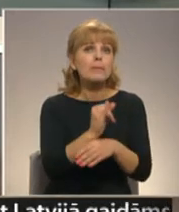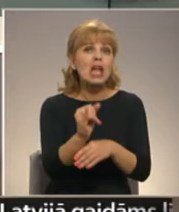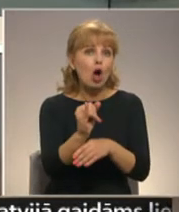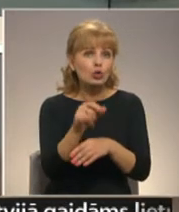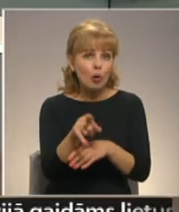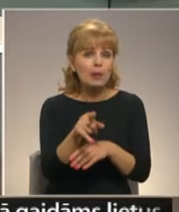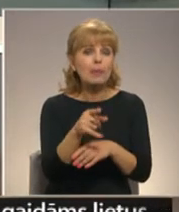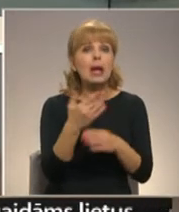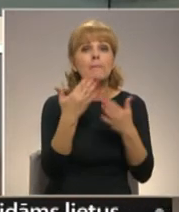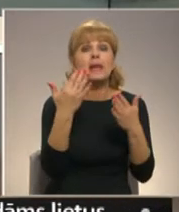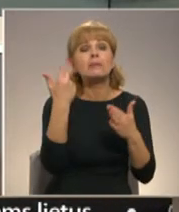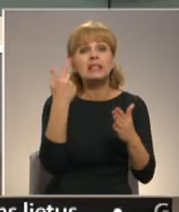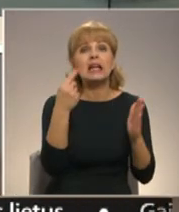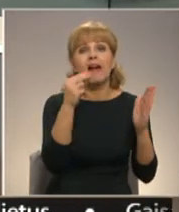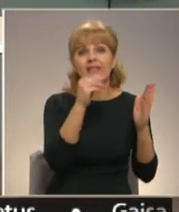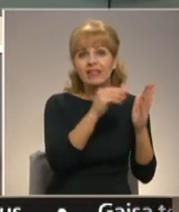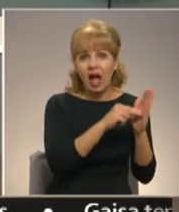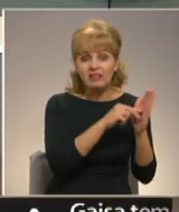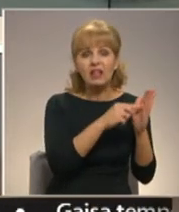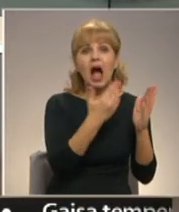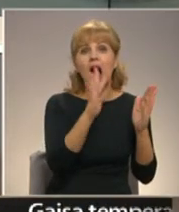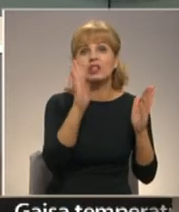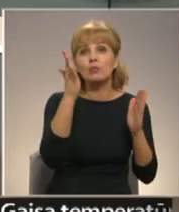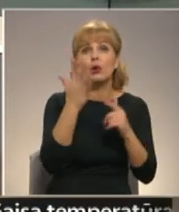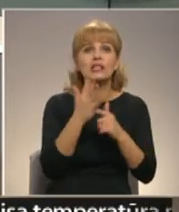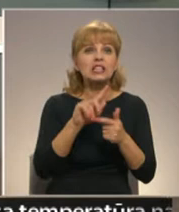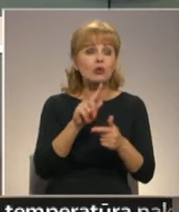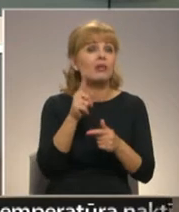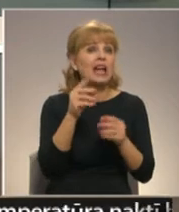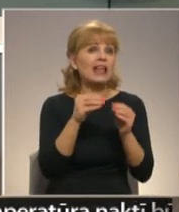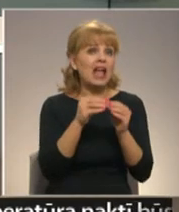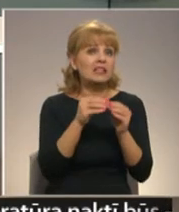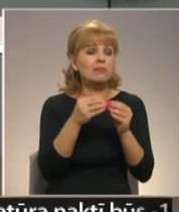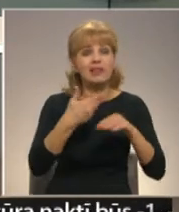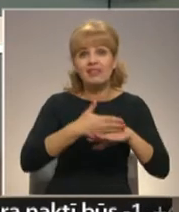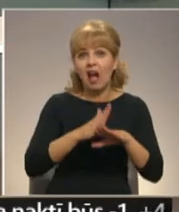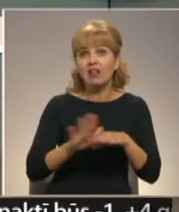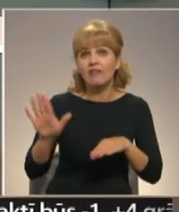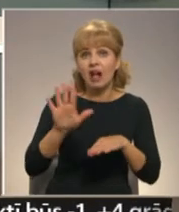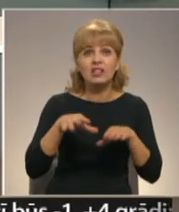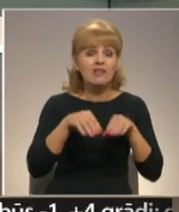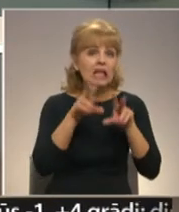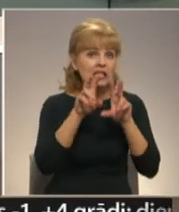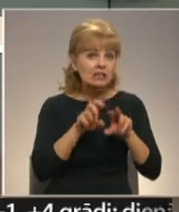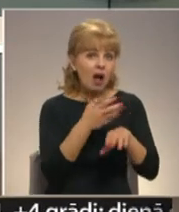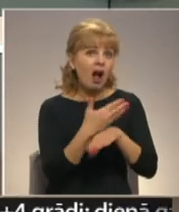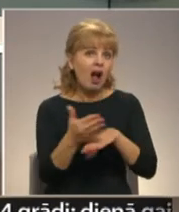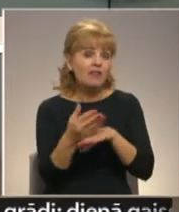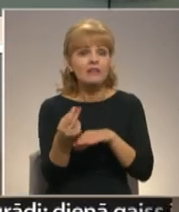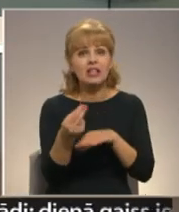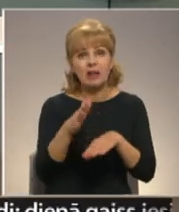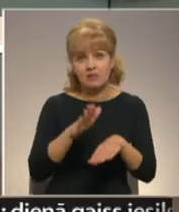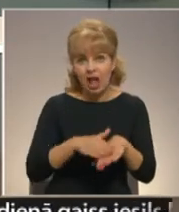dati atspoguļo situāciju tikai 10. daļā valsts. Veikt izpēti līdz šim kavēja finansējuma trūkums. Tagad sākts projekts, kurā par